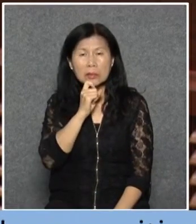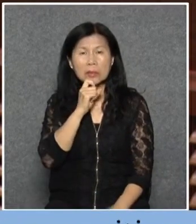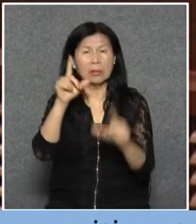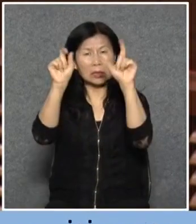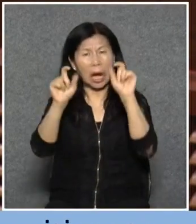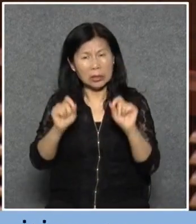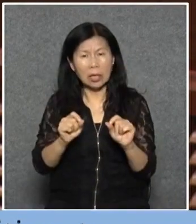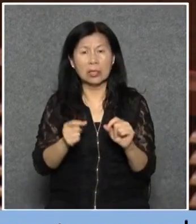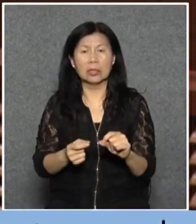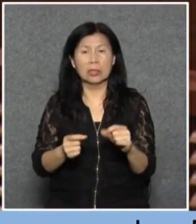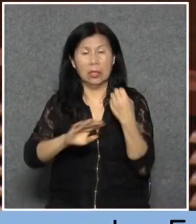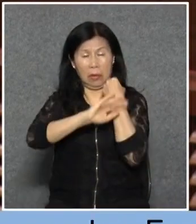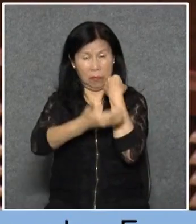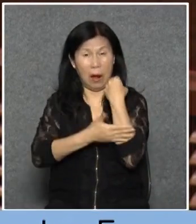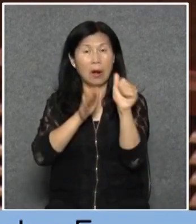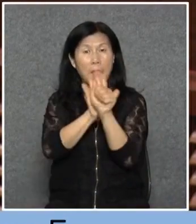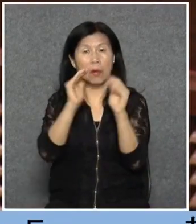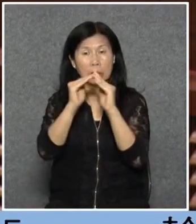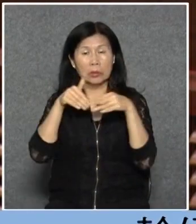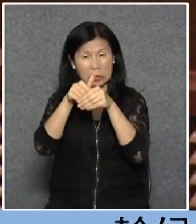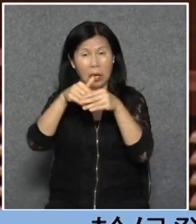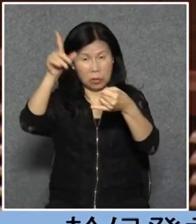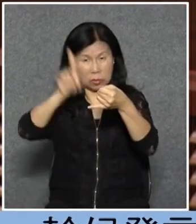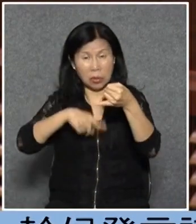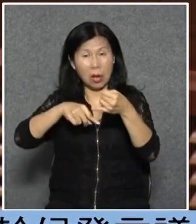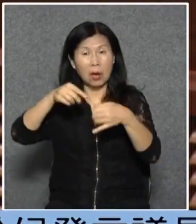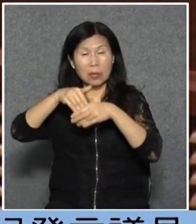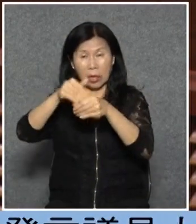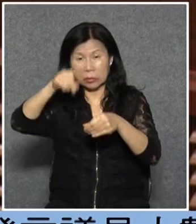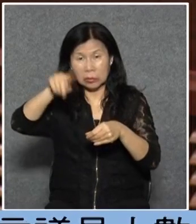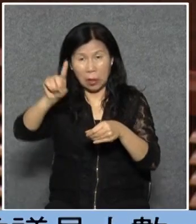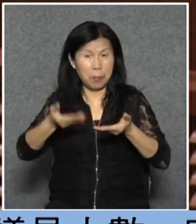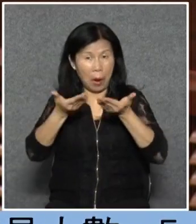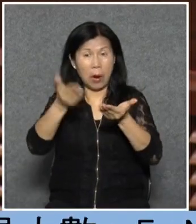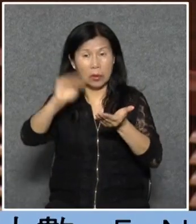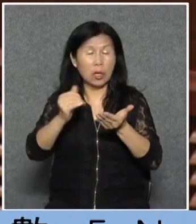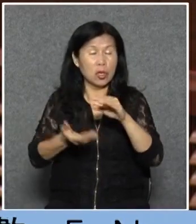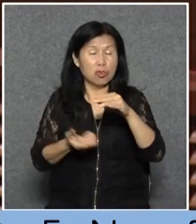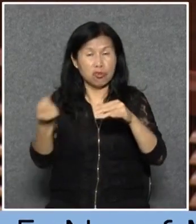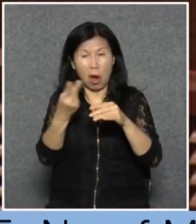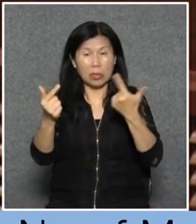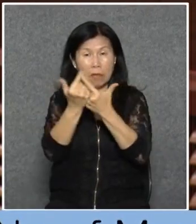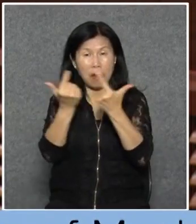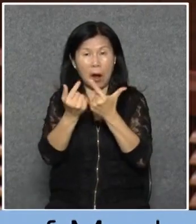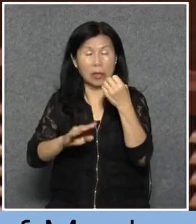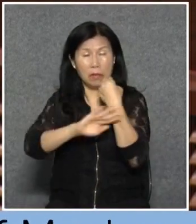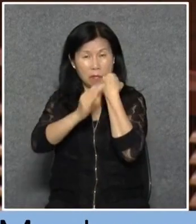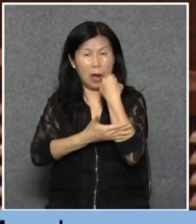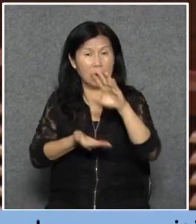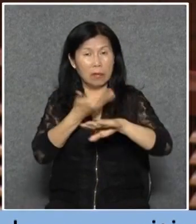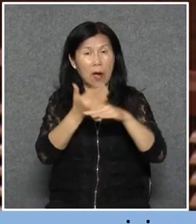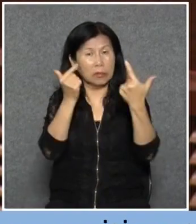由喺法援署裏面嘅申請又可以得到批准，俾到佢進行司法覆核，真係匪夷所思。我想